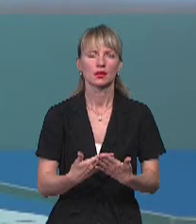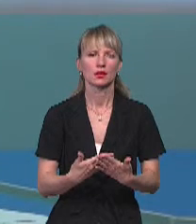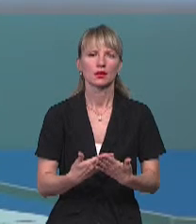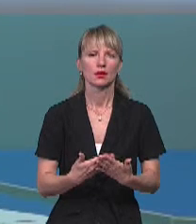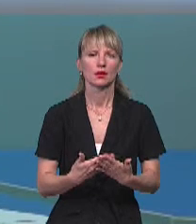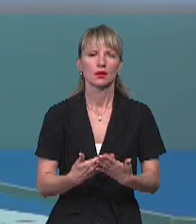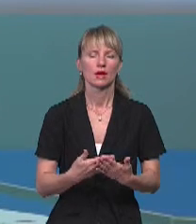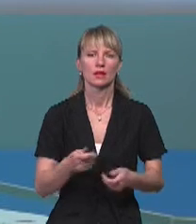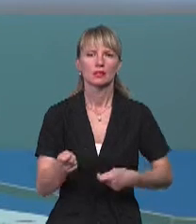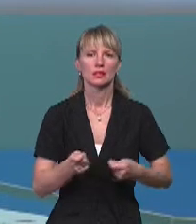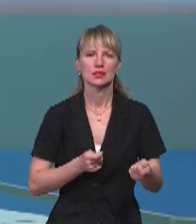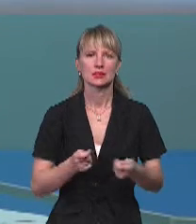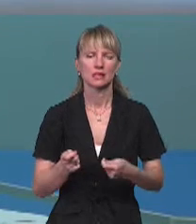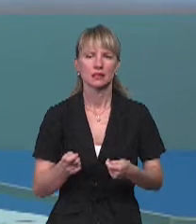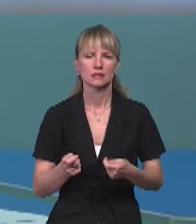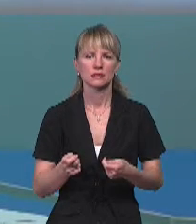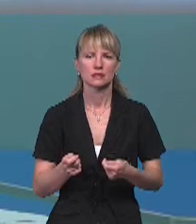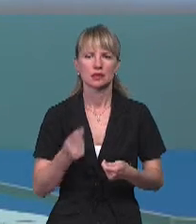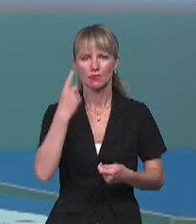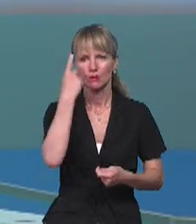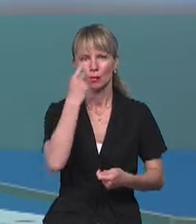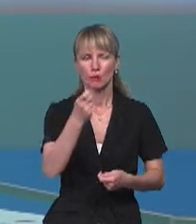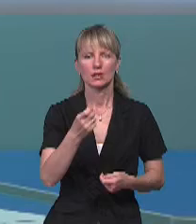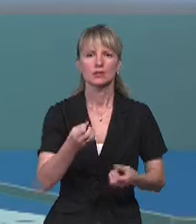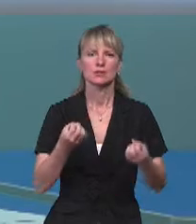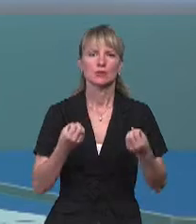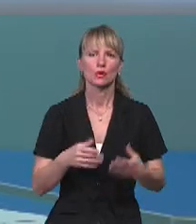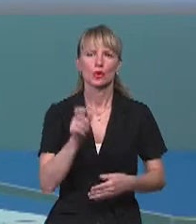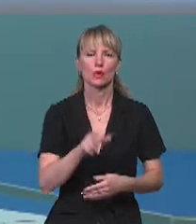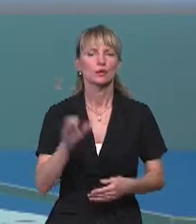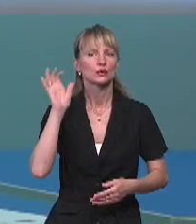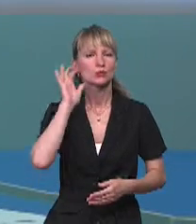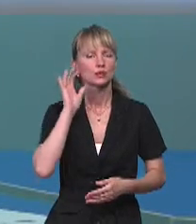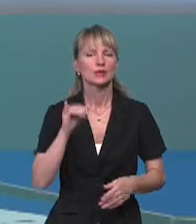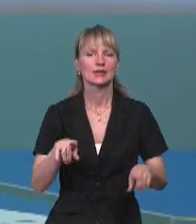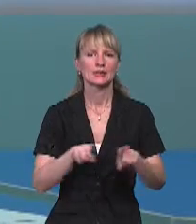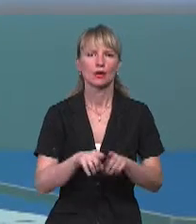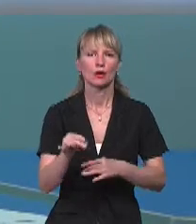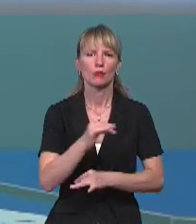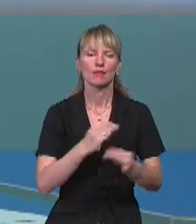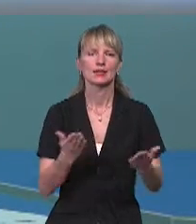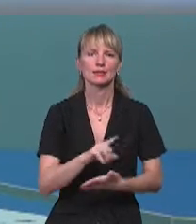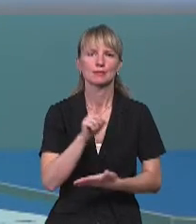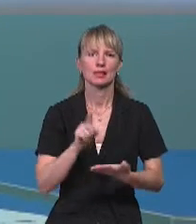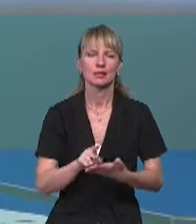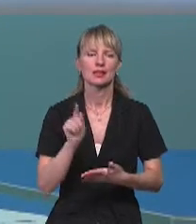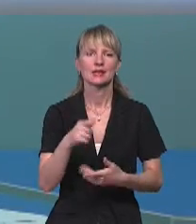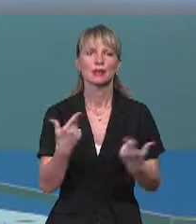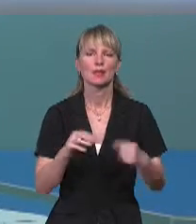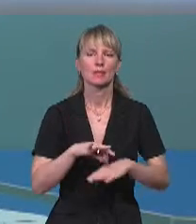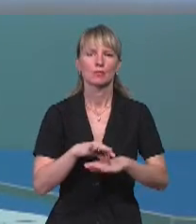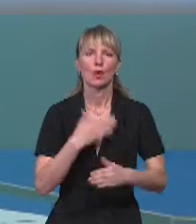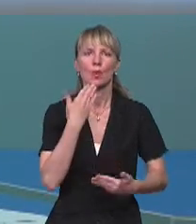або в адміністрації, і в форматі спрощених громадських слухань також обговорюються якісь питання, там, де